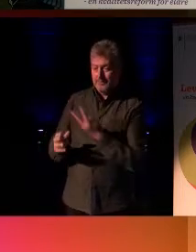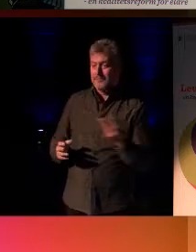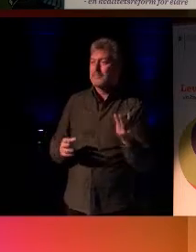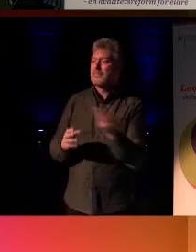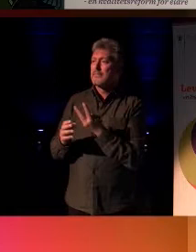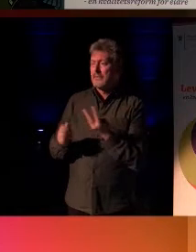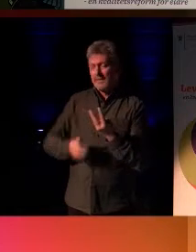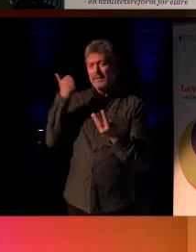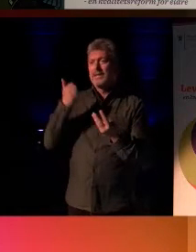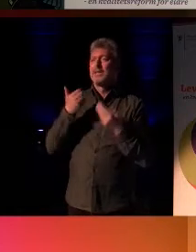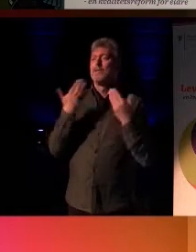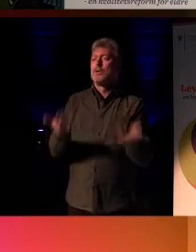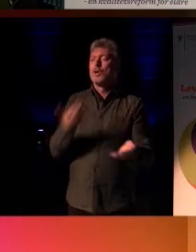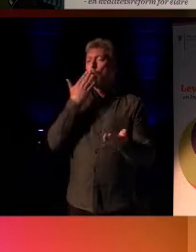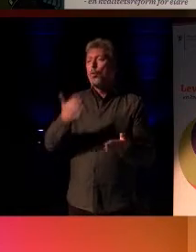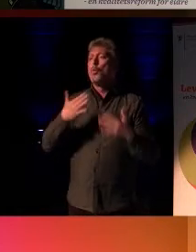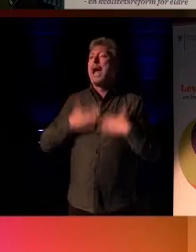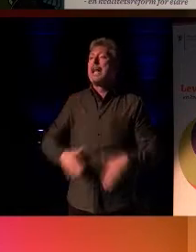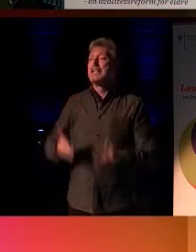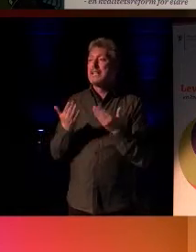for å gi gode helsetjenester.